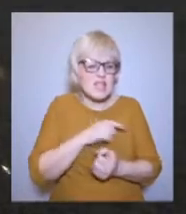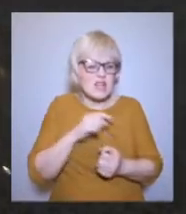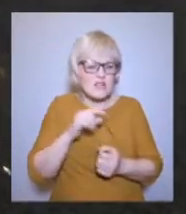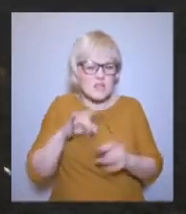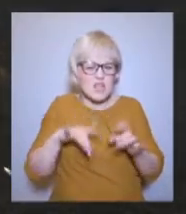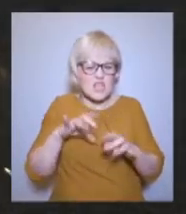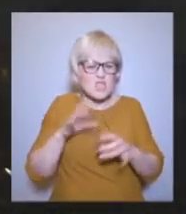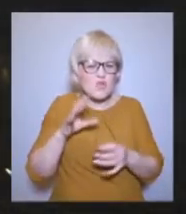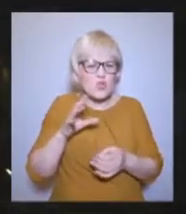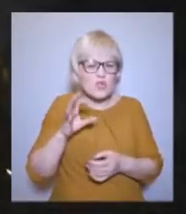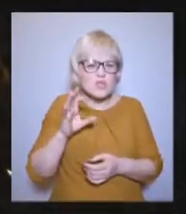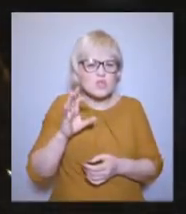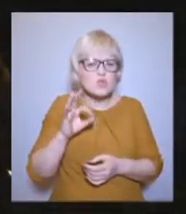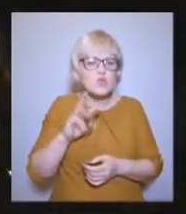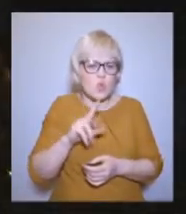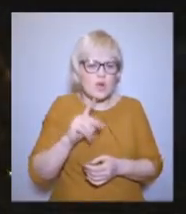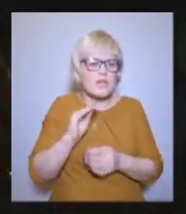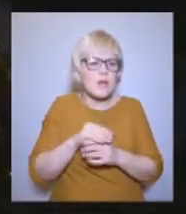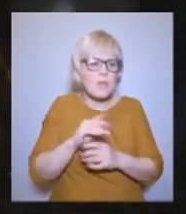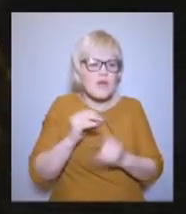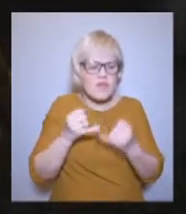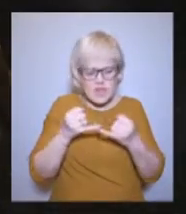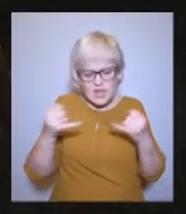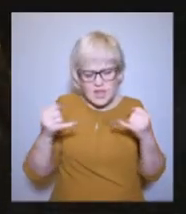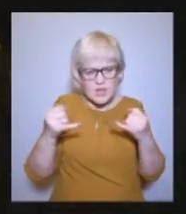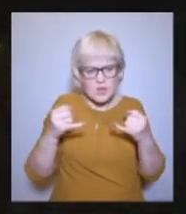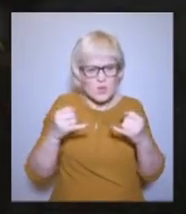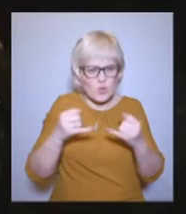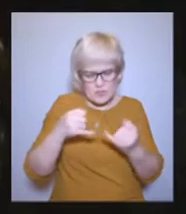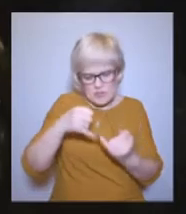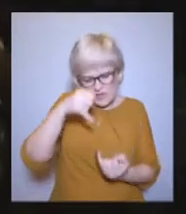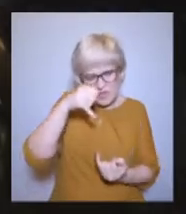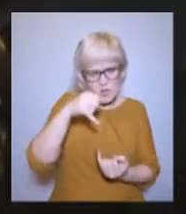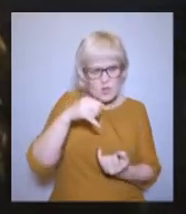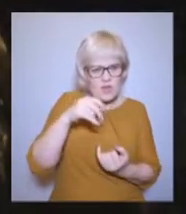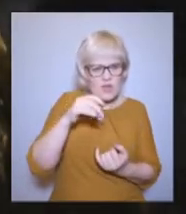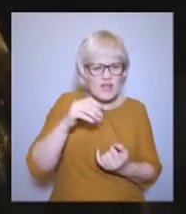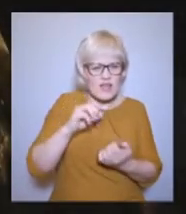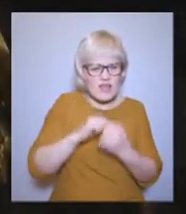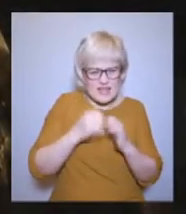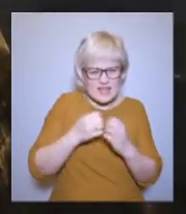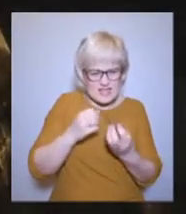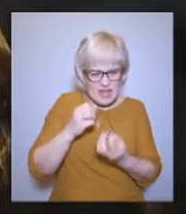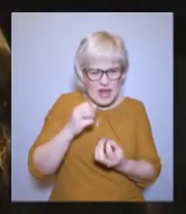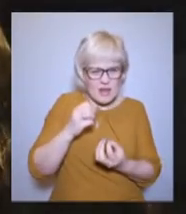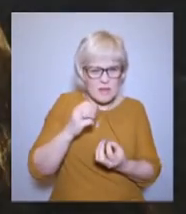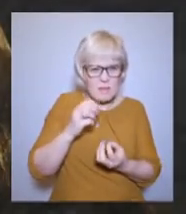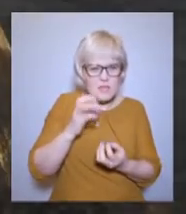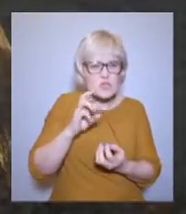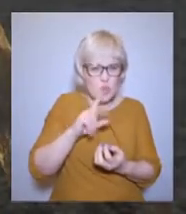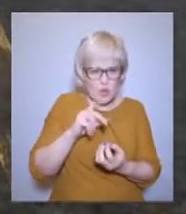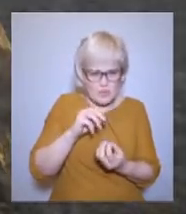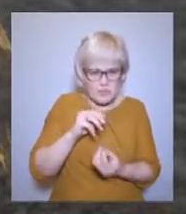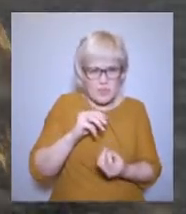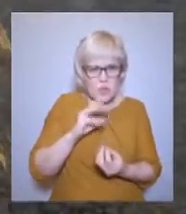очень. Если наглядно представить, все изучали вот физику в школе, вот раствор соляной соли, если взять